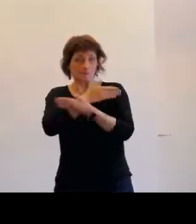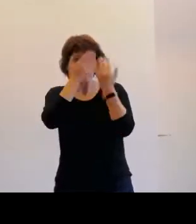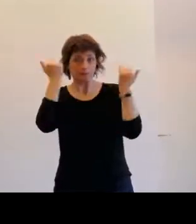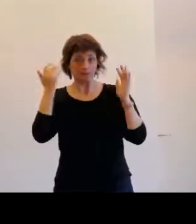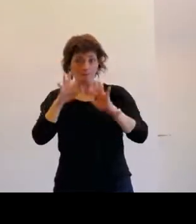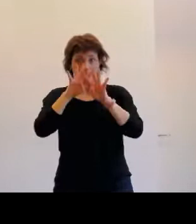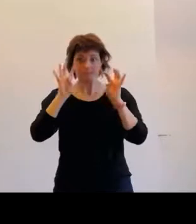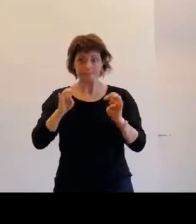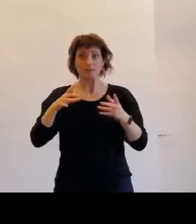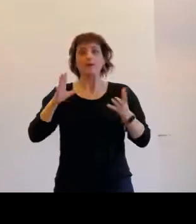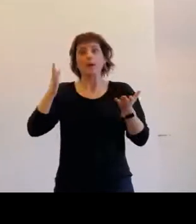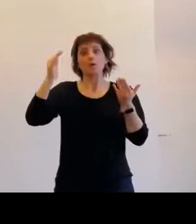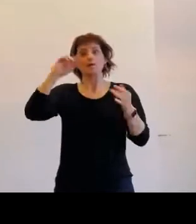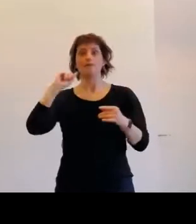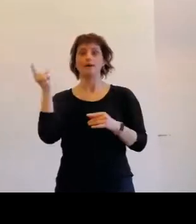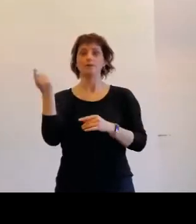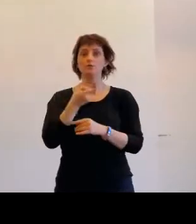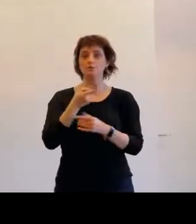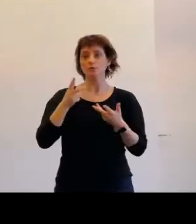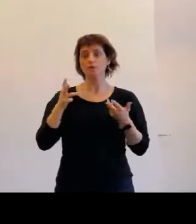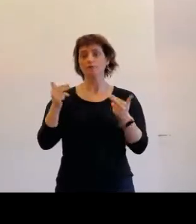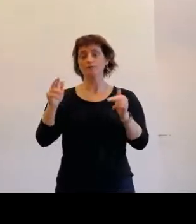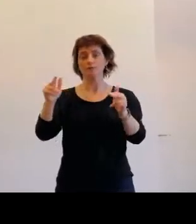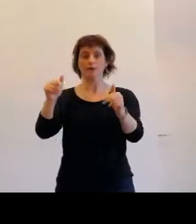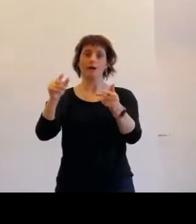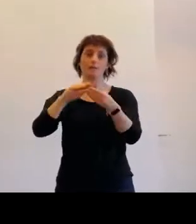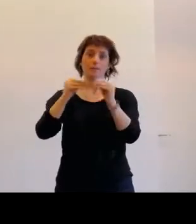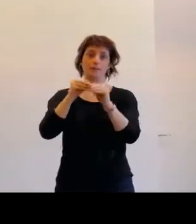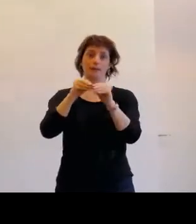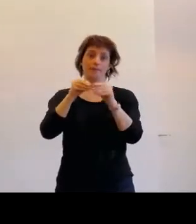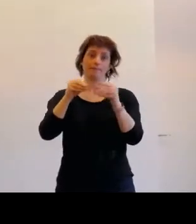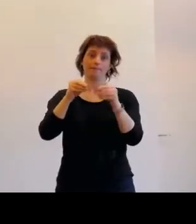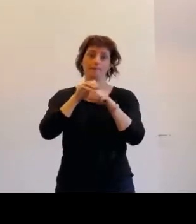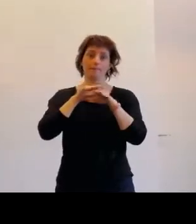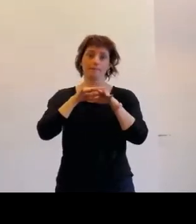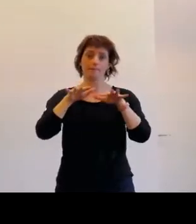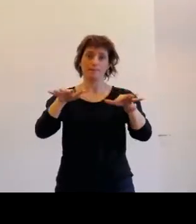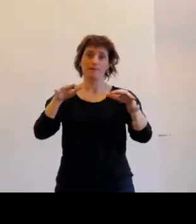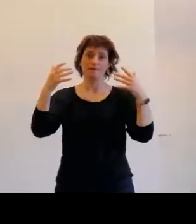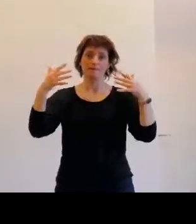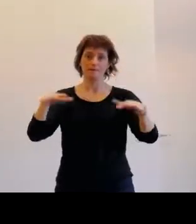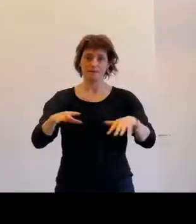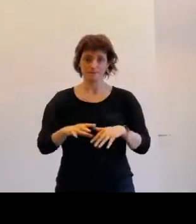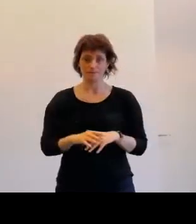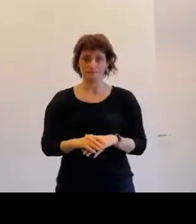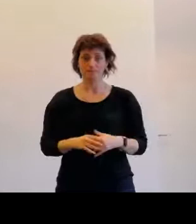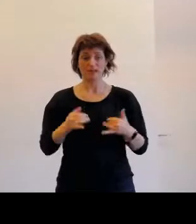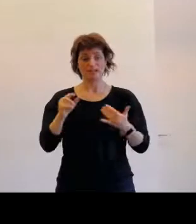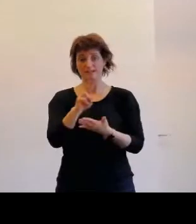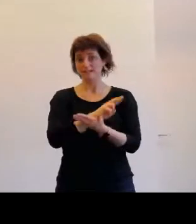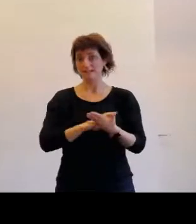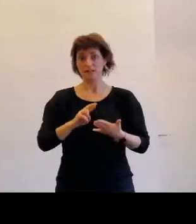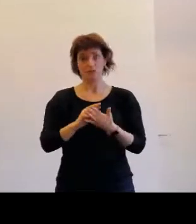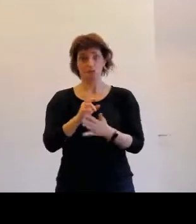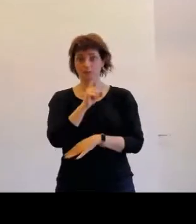que nous pourrons voir le bout du tunnel prochainement. À l'échelle de notre région, nous n'y sommes pas